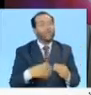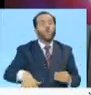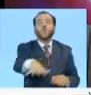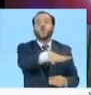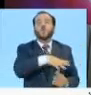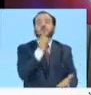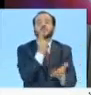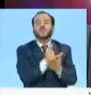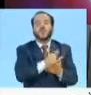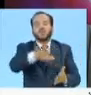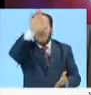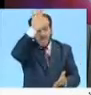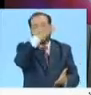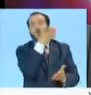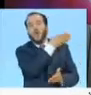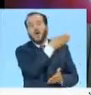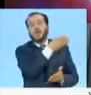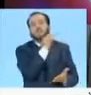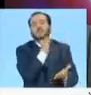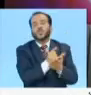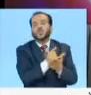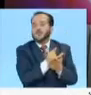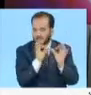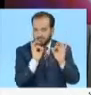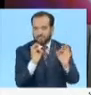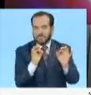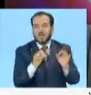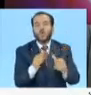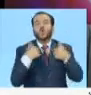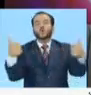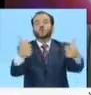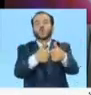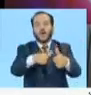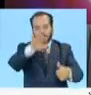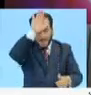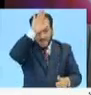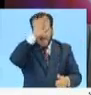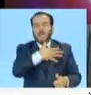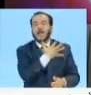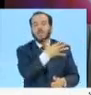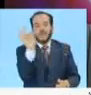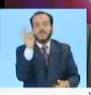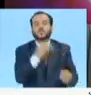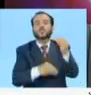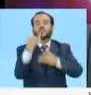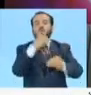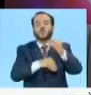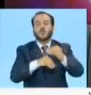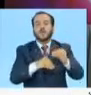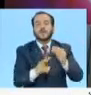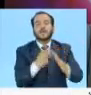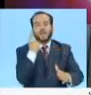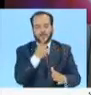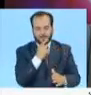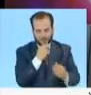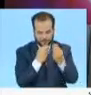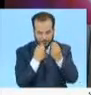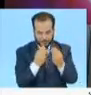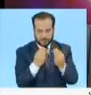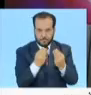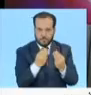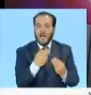لا زالت بيد الملك، كل السلطات لا زالت بيد العائلة المالكة. كل هذه التعديلات لم تقدم ولا